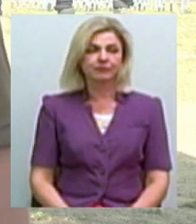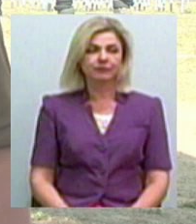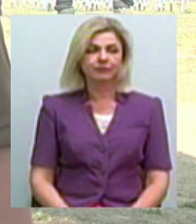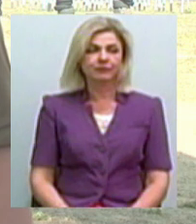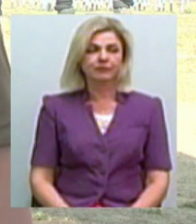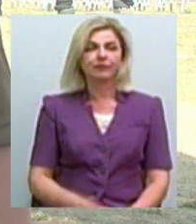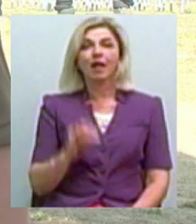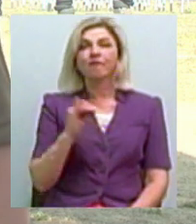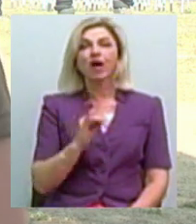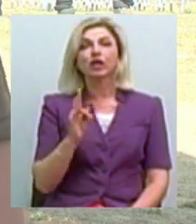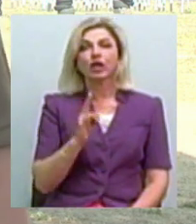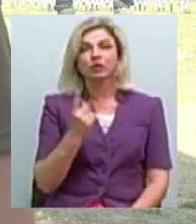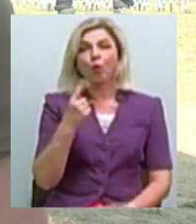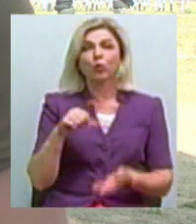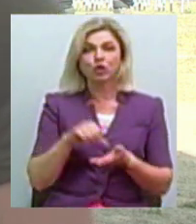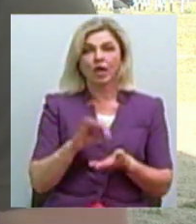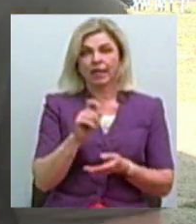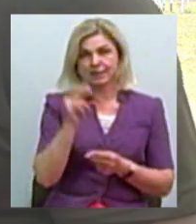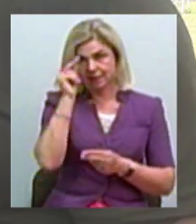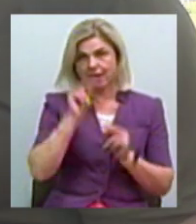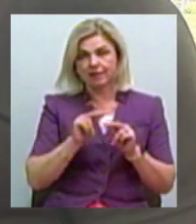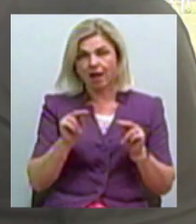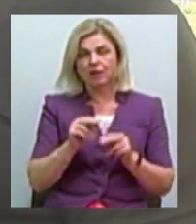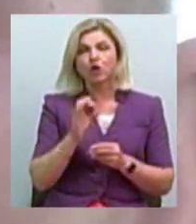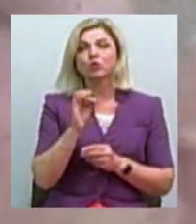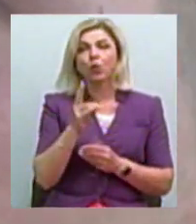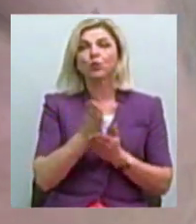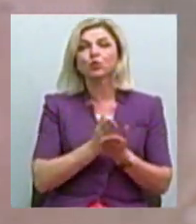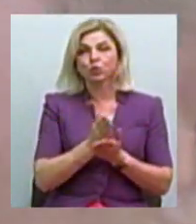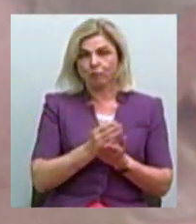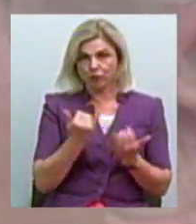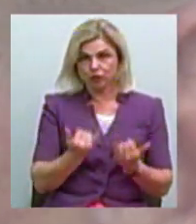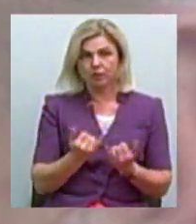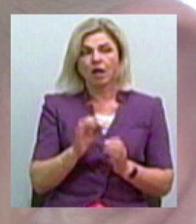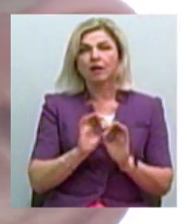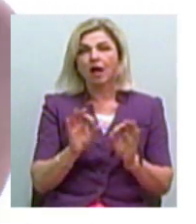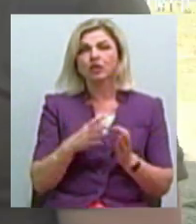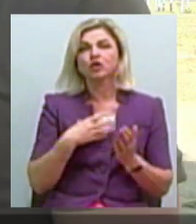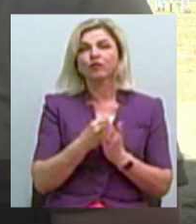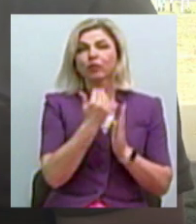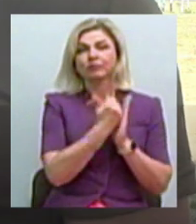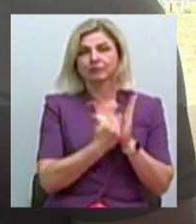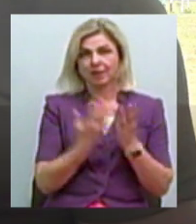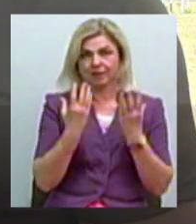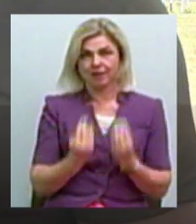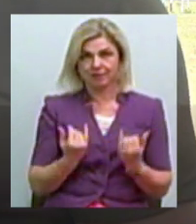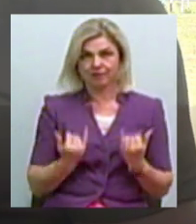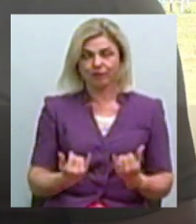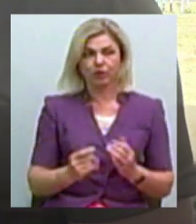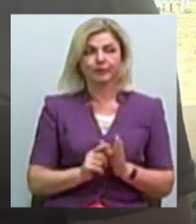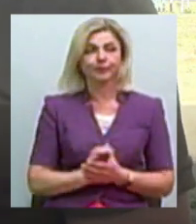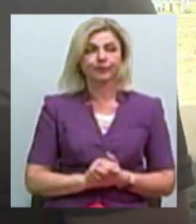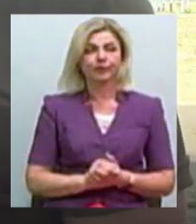Іван Кириченко – один з учасників занять. Чоловік проходить строкову службу. Розповідає про сьогоднішній розпорядок дня. Розпочалося у нас підйом